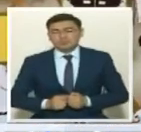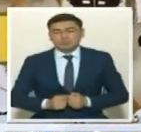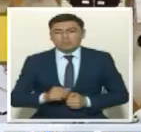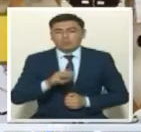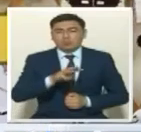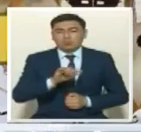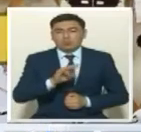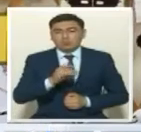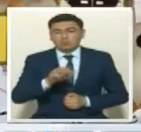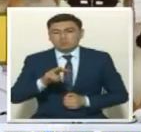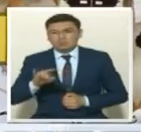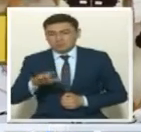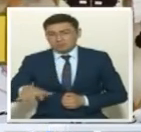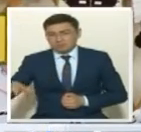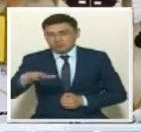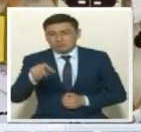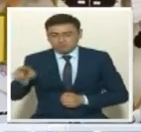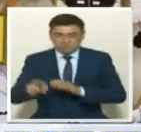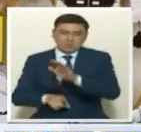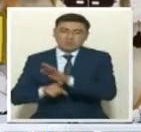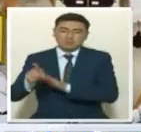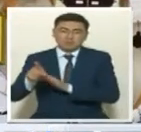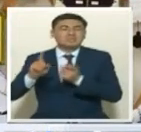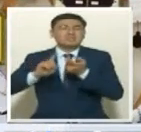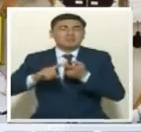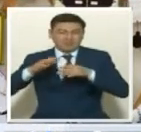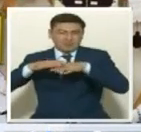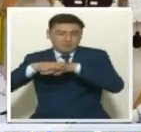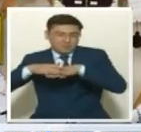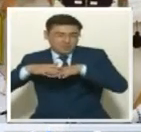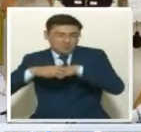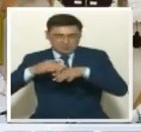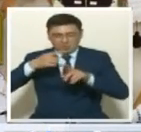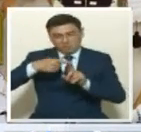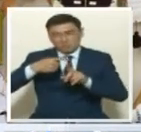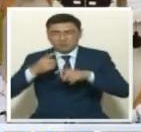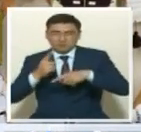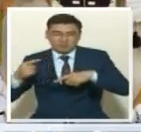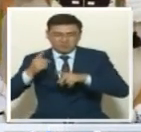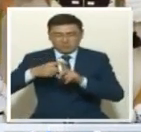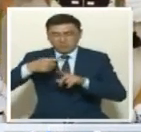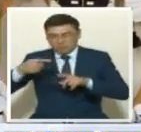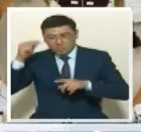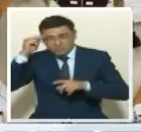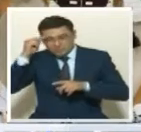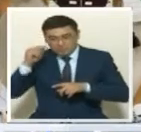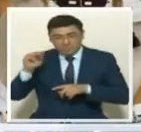Мұнайлы ауданынан бастам алған математикалық прогрессия жобасы бар. Яғни мұғалімдердің біліктілігіне,